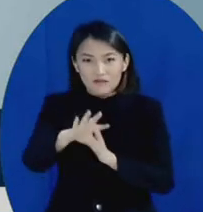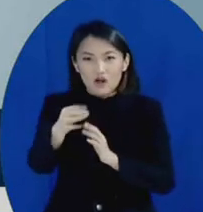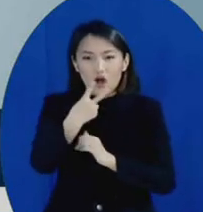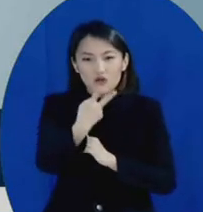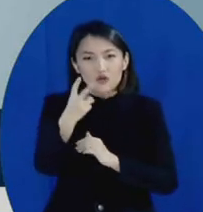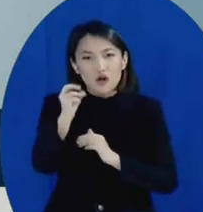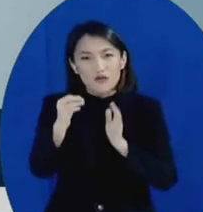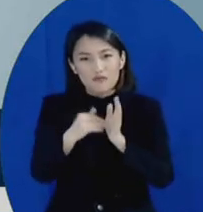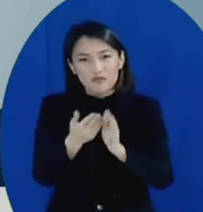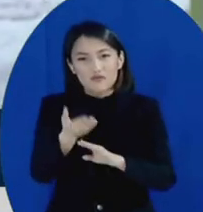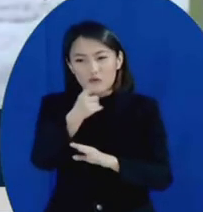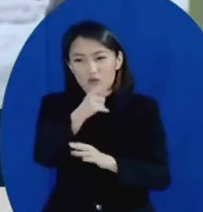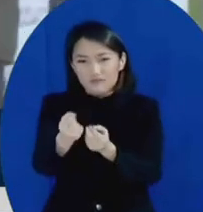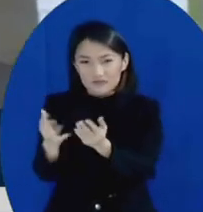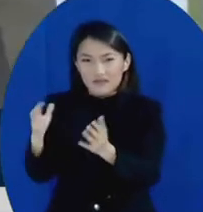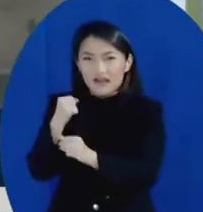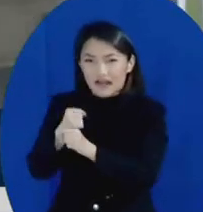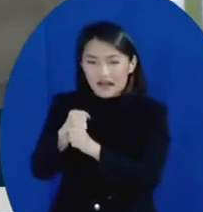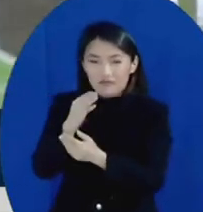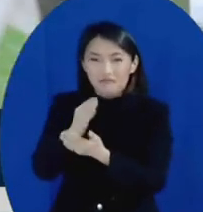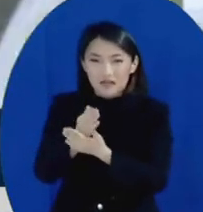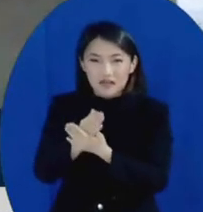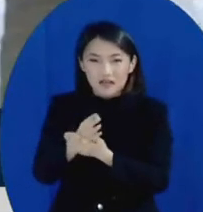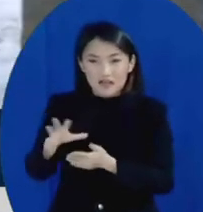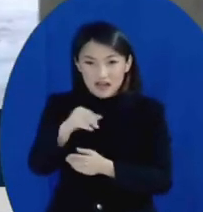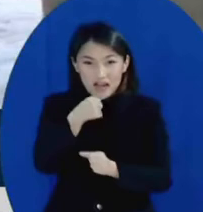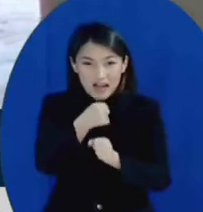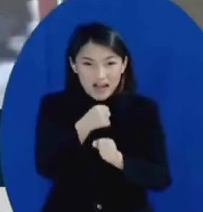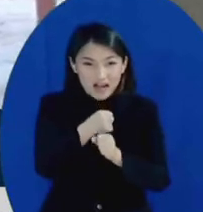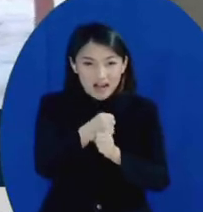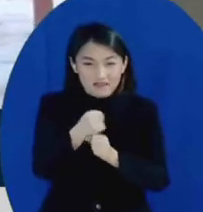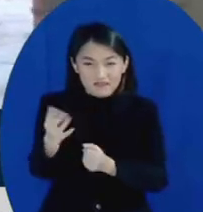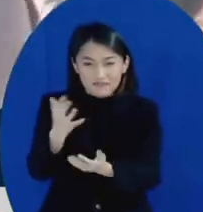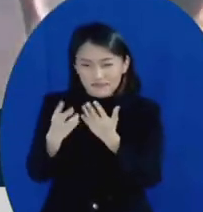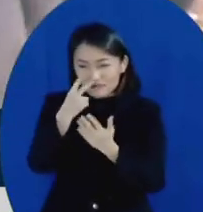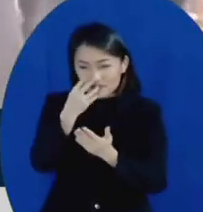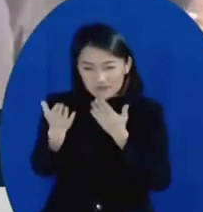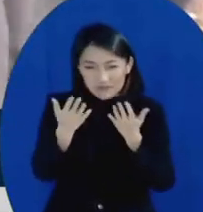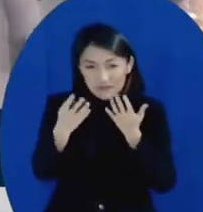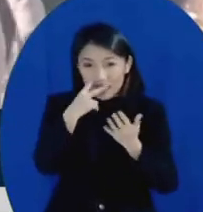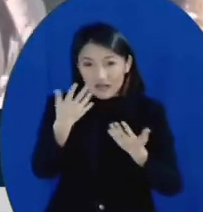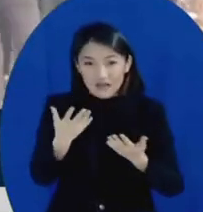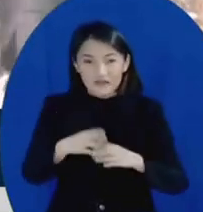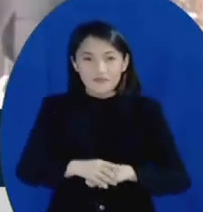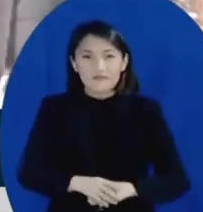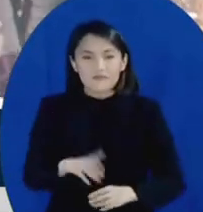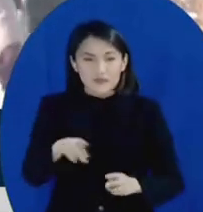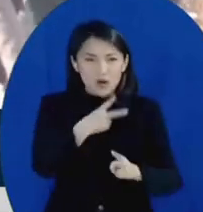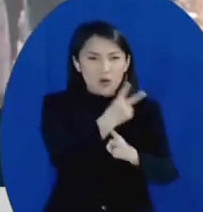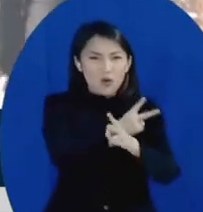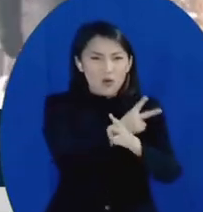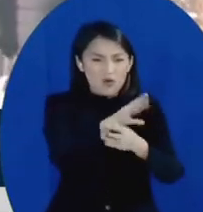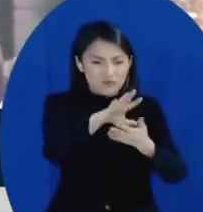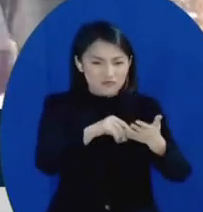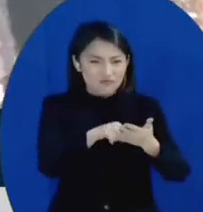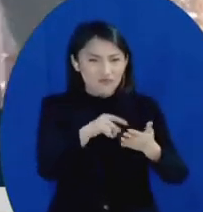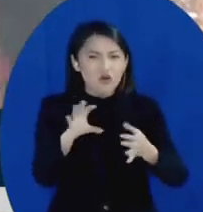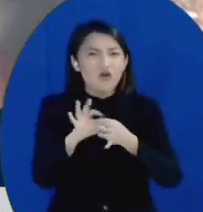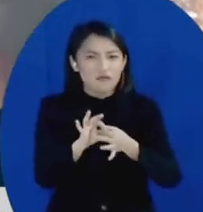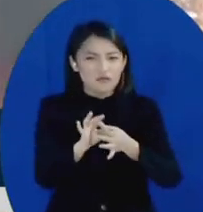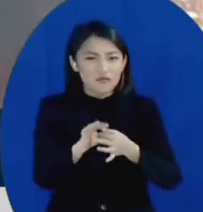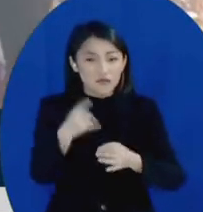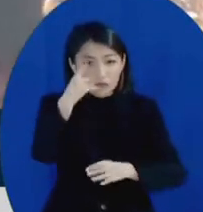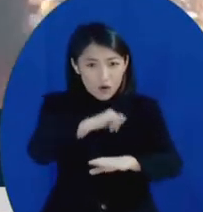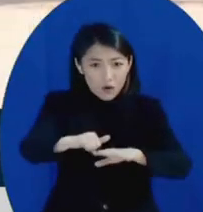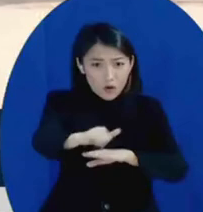гаруй мянган хүн ажиллаж байна. Хөдөлмөрийн зах зээлийн эрэлт нийлүүлэлтэй харьцаа сүүлийн 5 жил алагдж ирсэн нь хууль эрх зүйн орчинтой холбоотой гэж үзжээ. Монгол